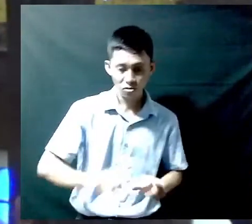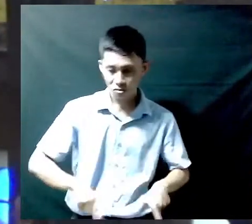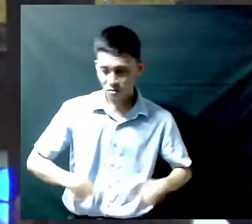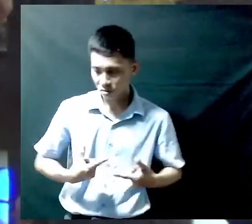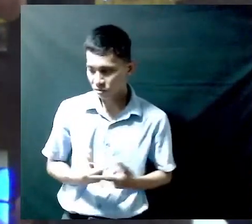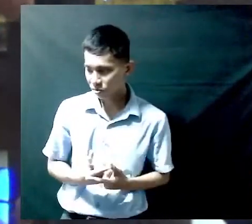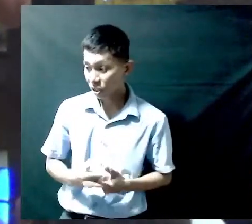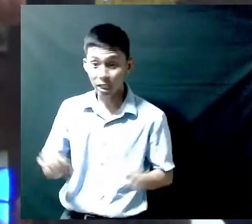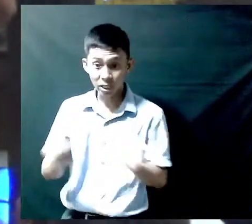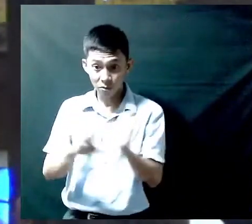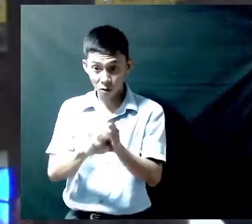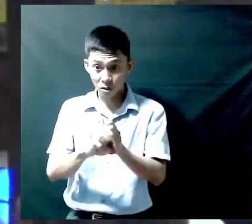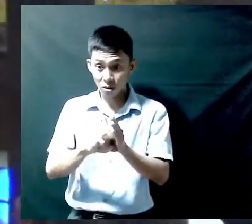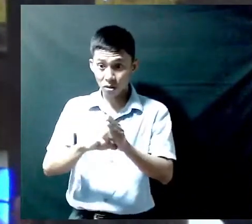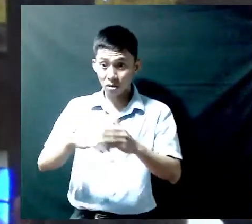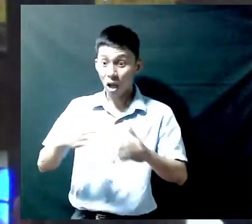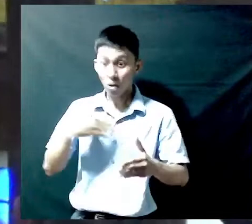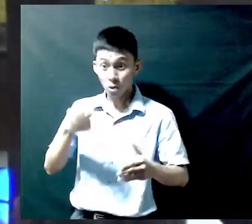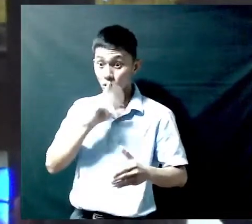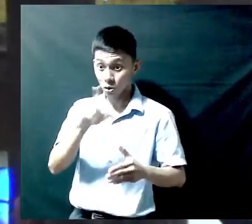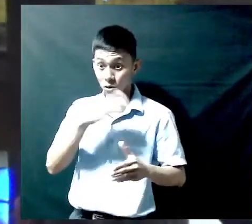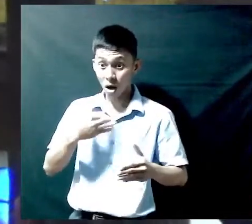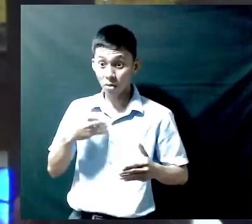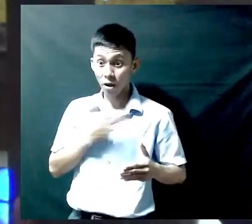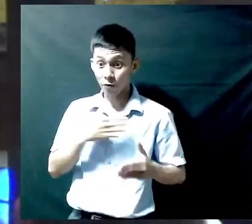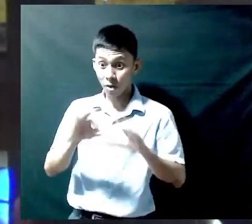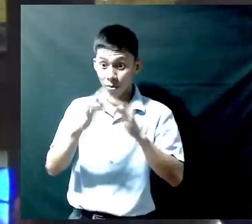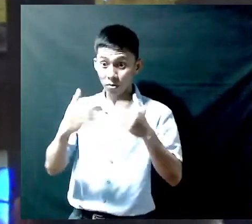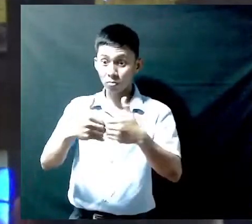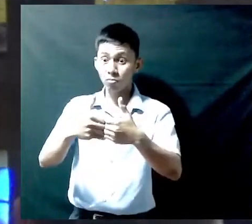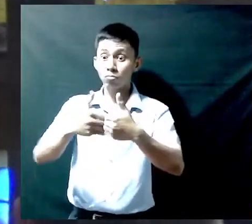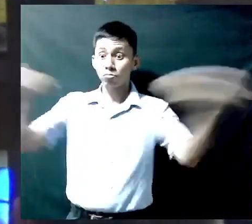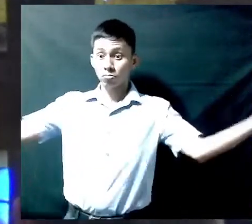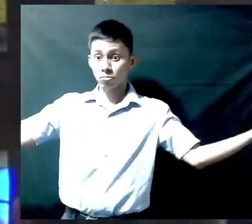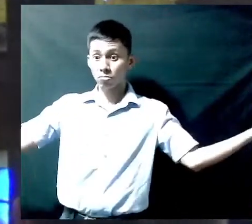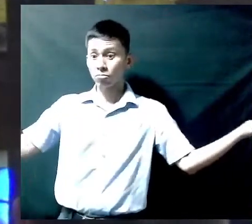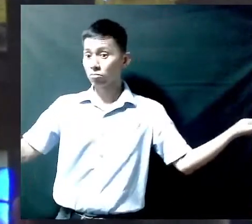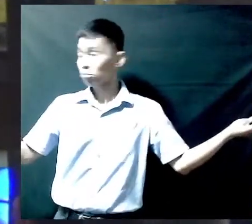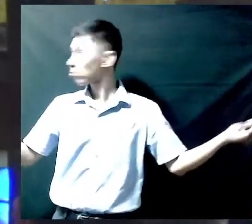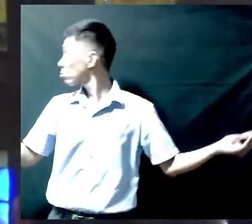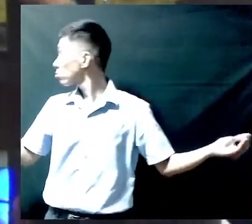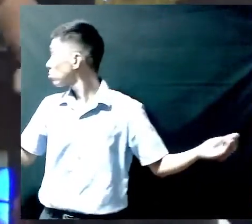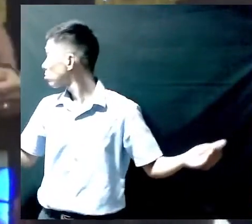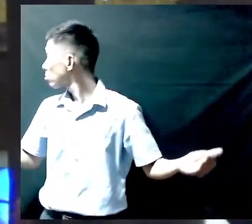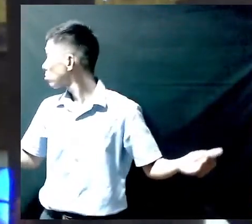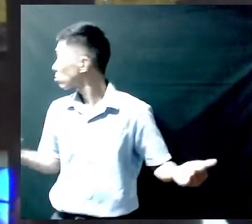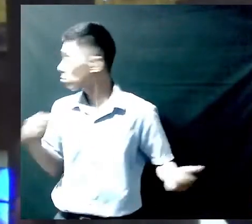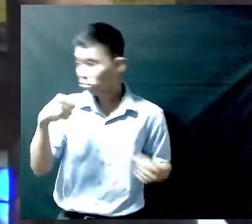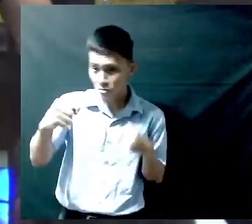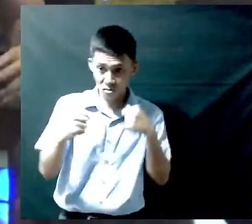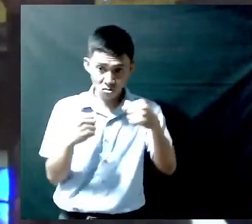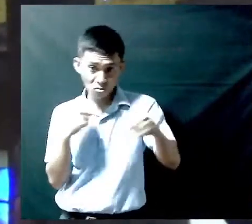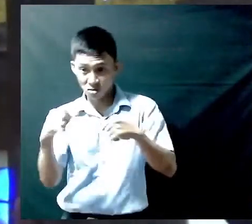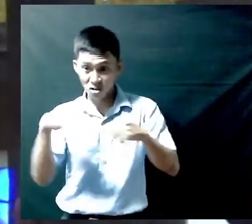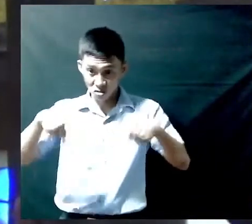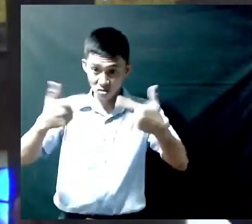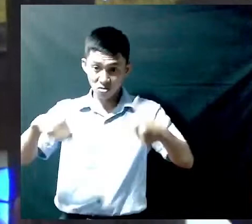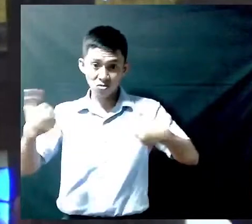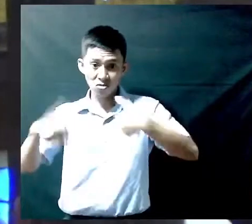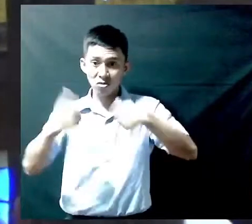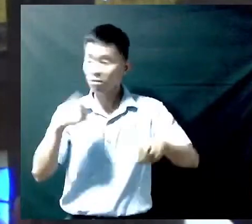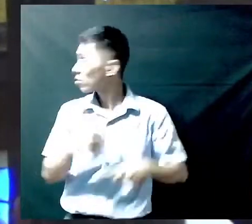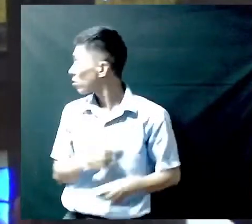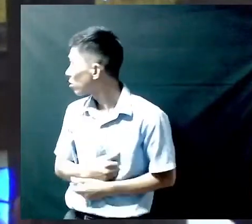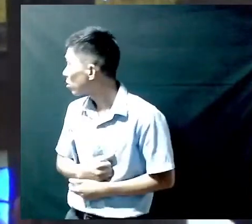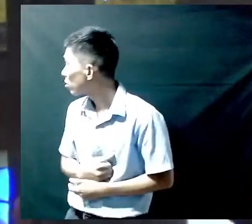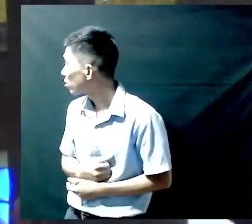Unang-una, broken family ako. Nasa video ko naman yon. Kaya ho kanina, walang sound na background nung habang sinusunto ko yung kaaway ko kasi may